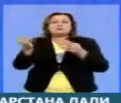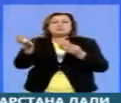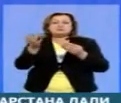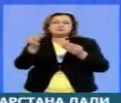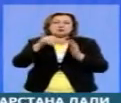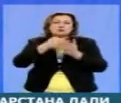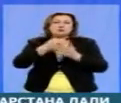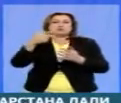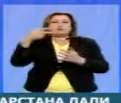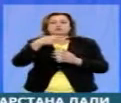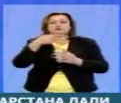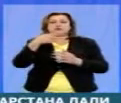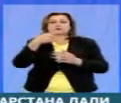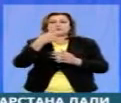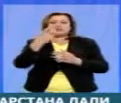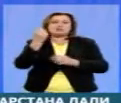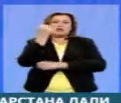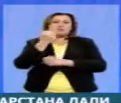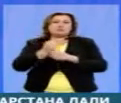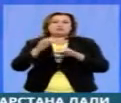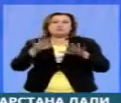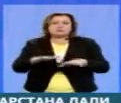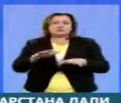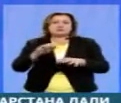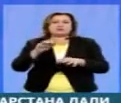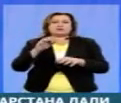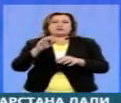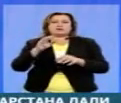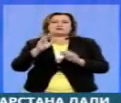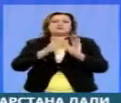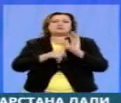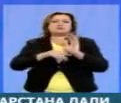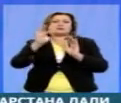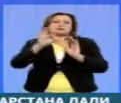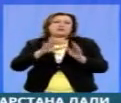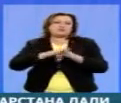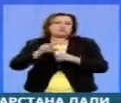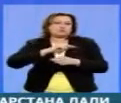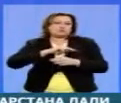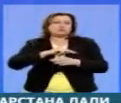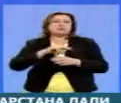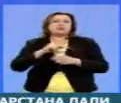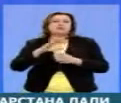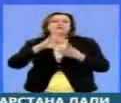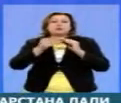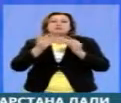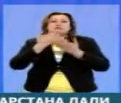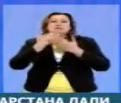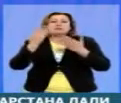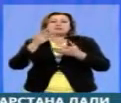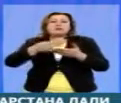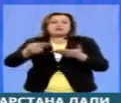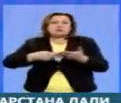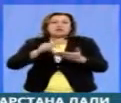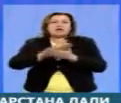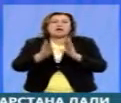до 1200 рабочих мест, а уровень локализации составит 70%. В результате заключения с